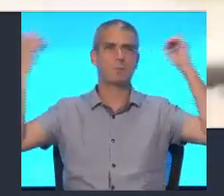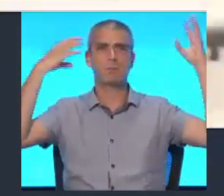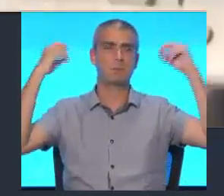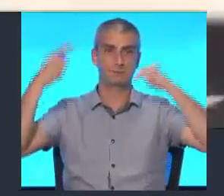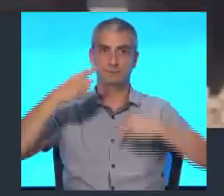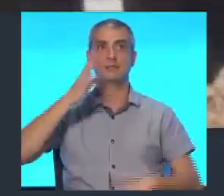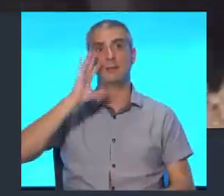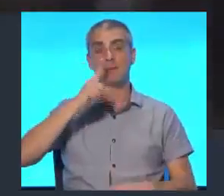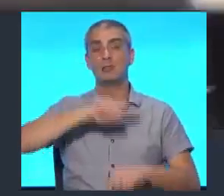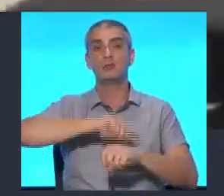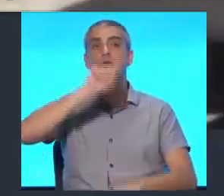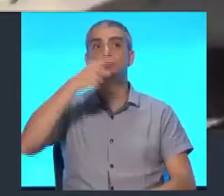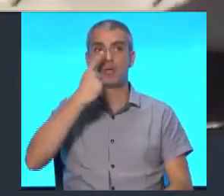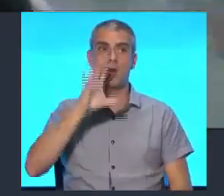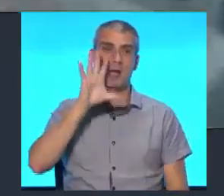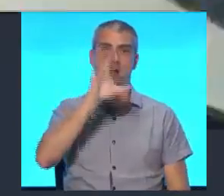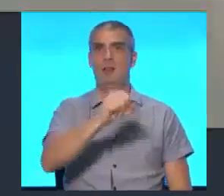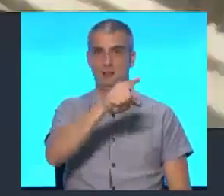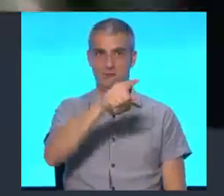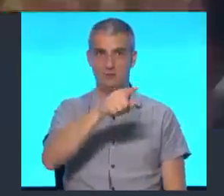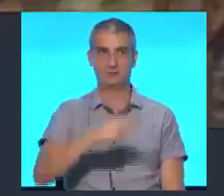נדרשה בערך שעה להגיע לרגע הזה.